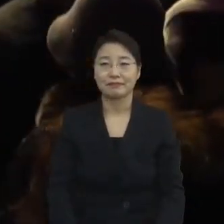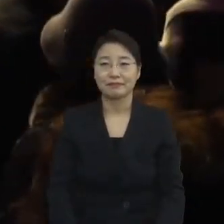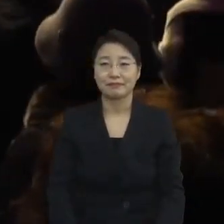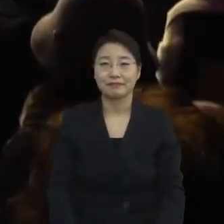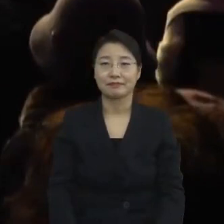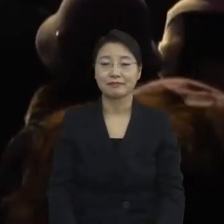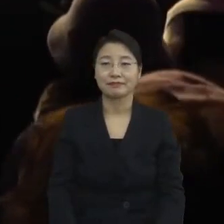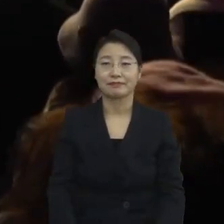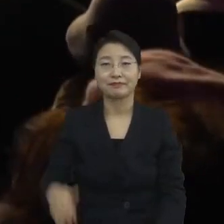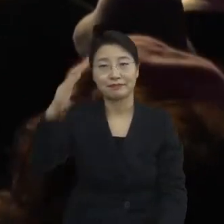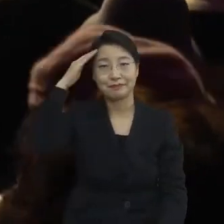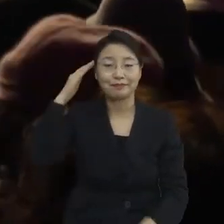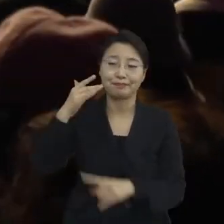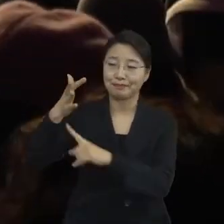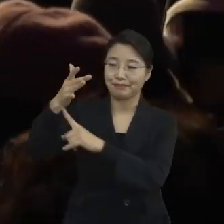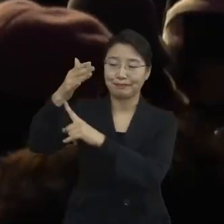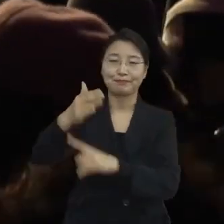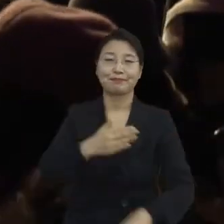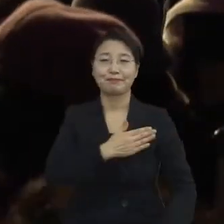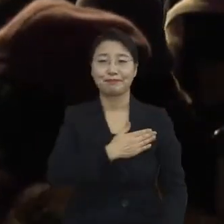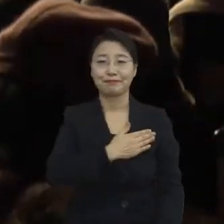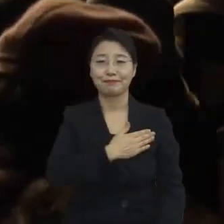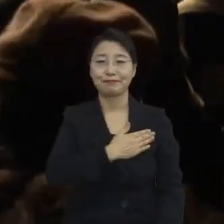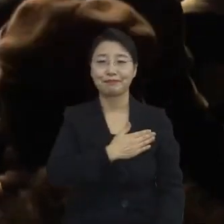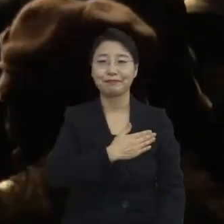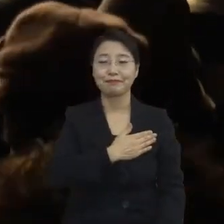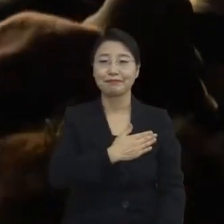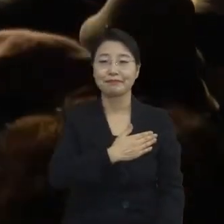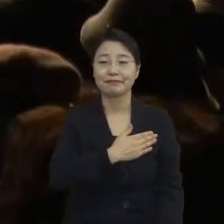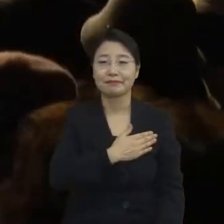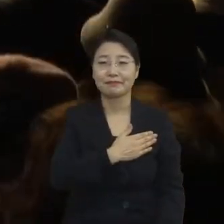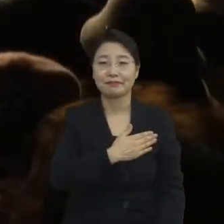국기에 대하여 경례.